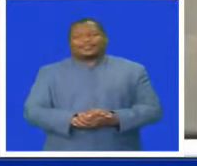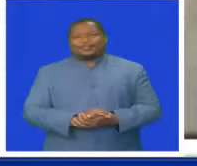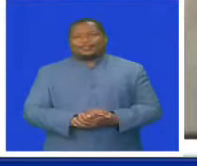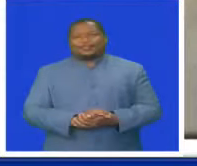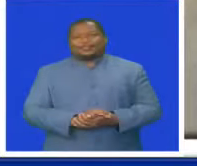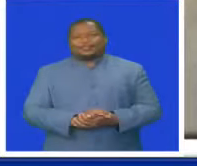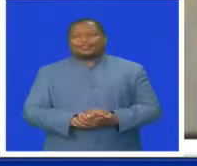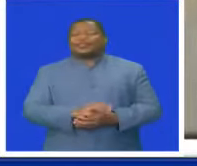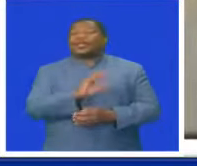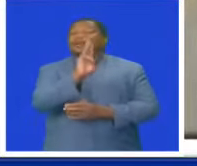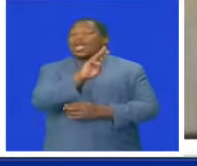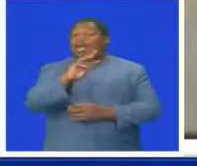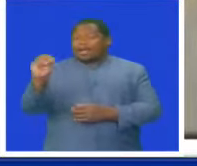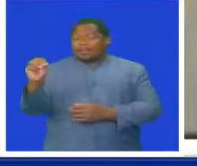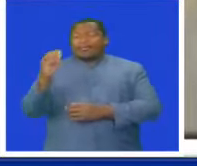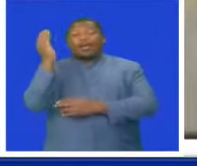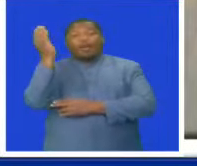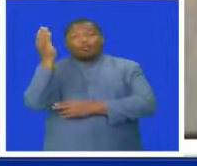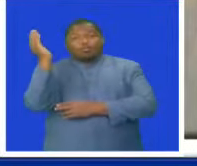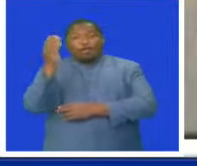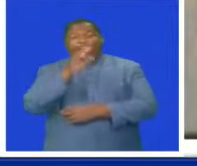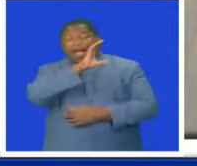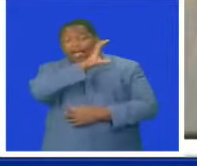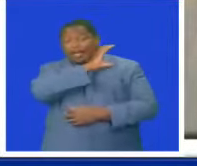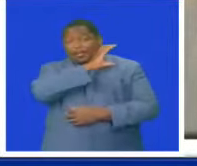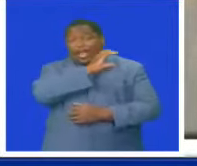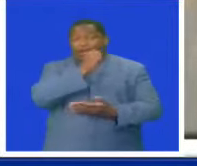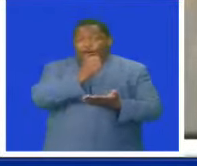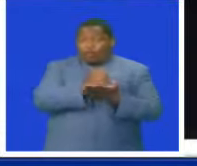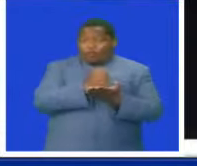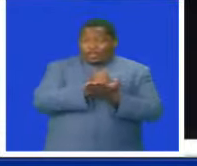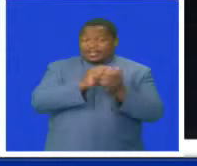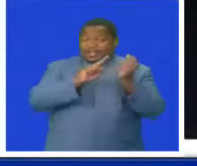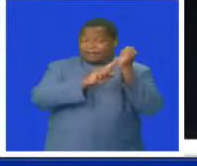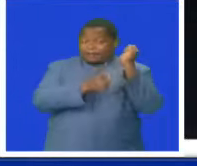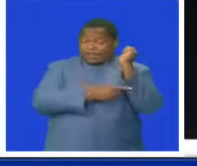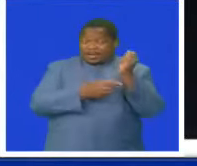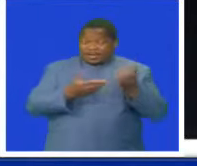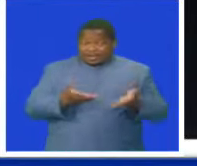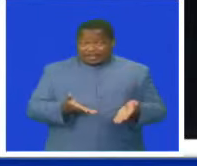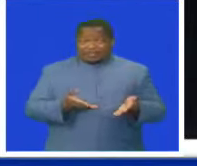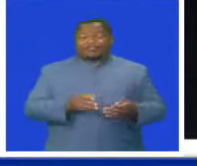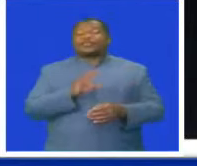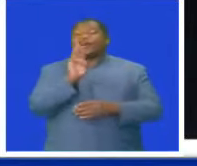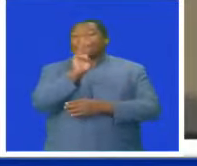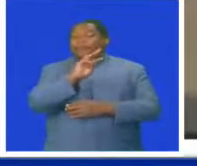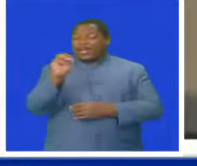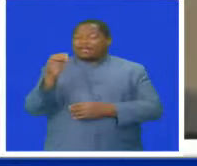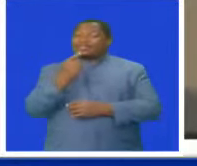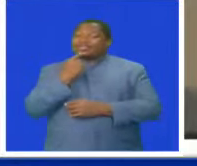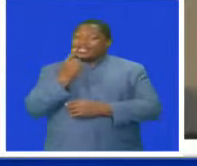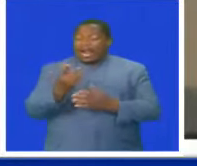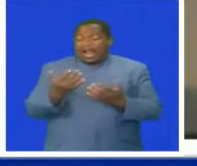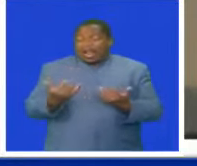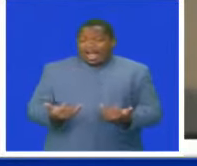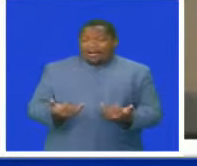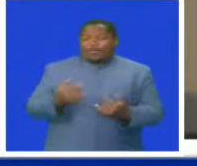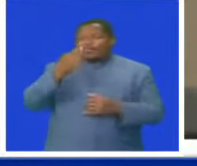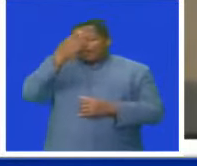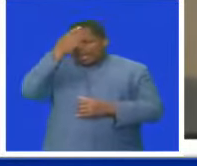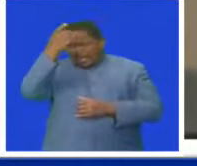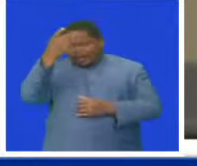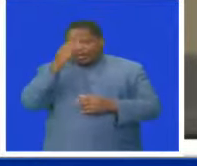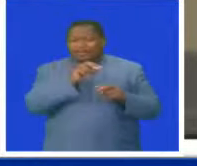etinduna tembuso lapha eMbabane. Umhlonishwa ndunankulu Ambrose Dlamini uthi umende ukhathatekile. Ngibona eMaswati langayihloniphi